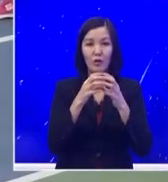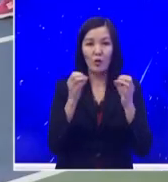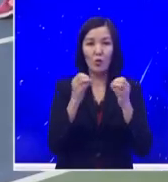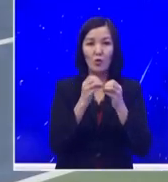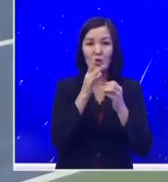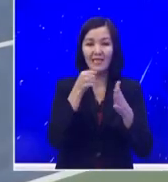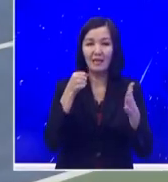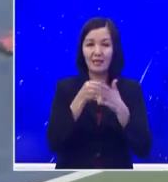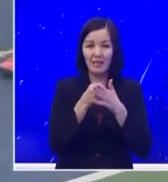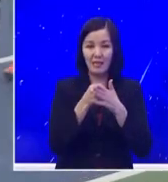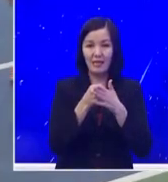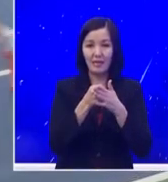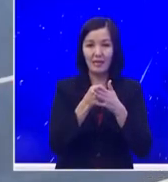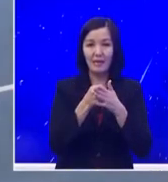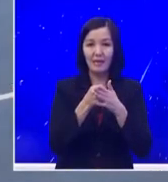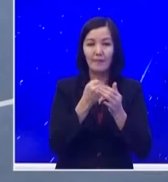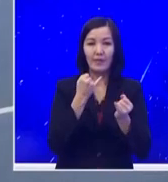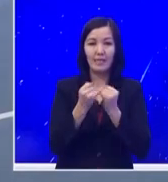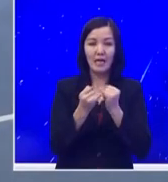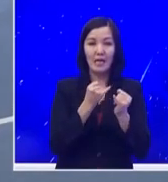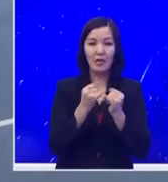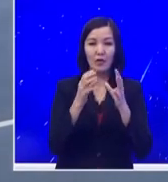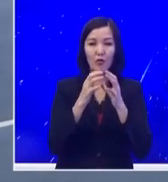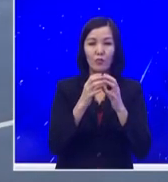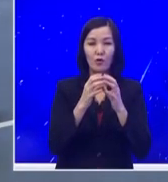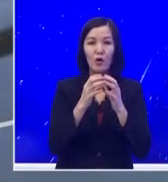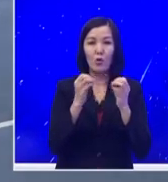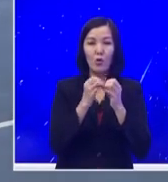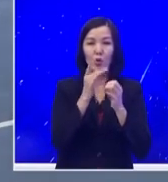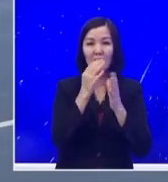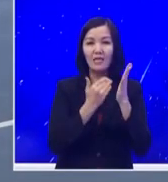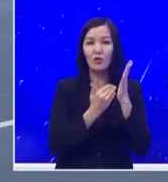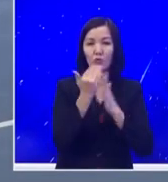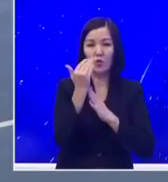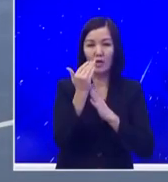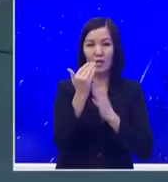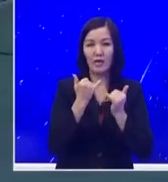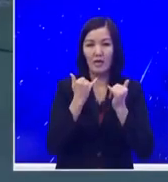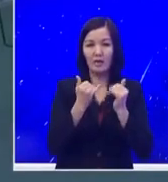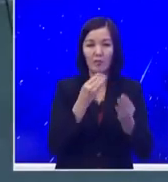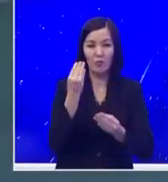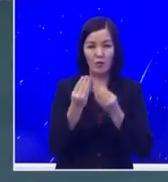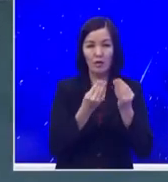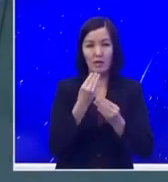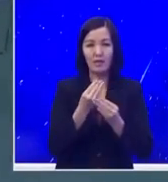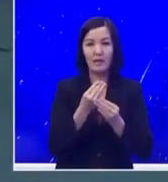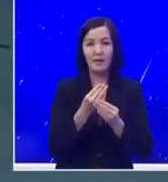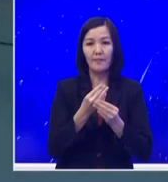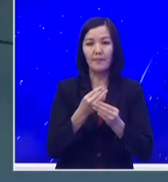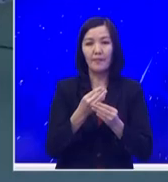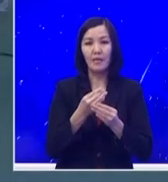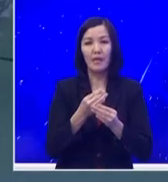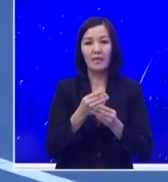дейінгілер, ал сары доп 10 жастан жоғары оқушыларға арналған. Теннис бөліміне